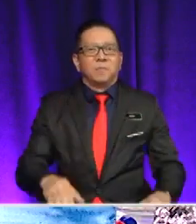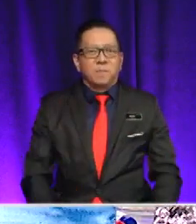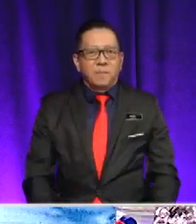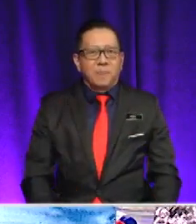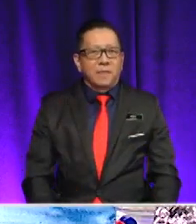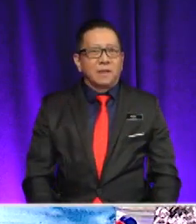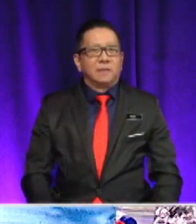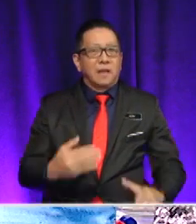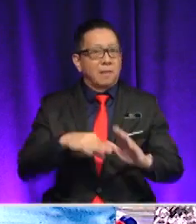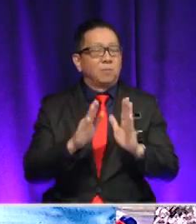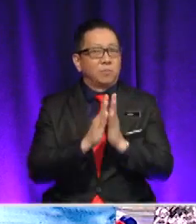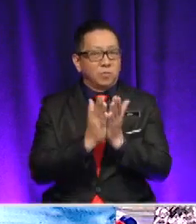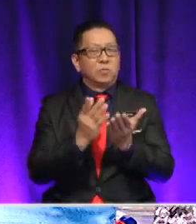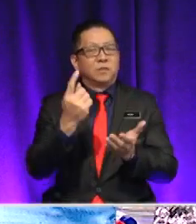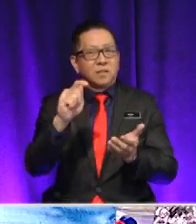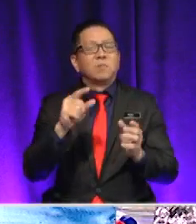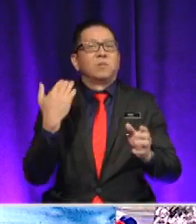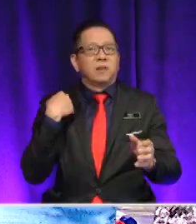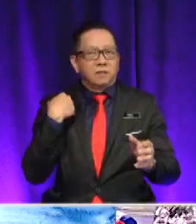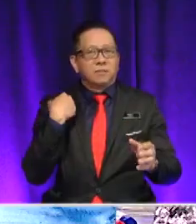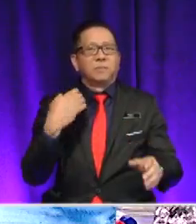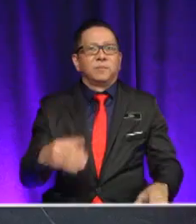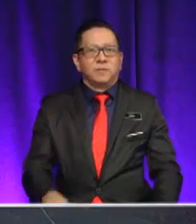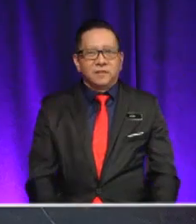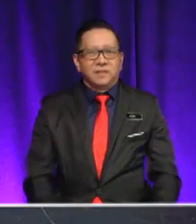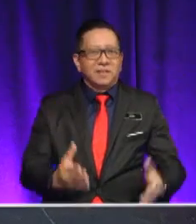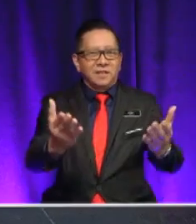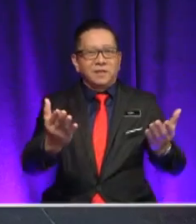di buku teks yang dibukakan di sekolah